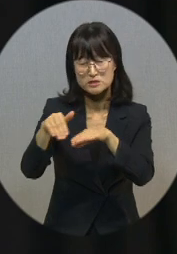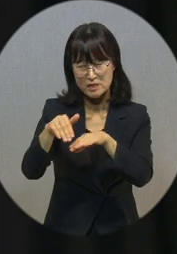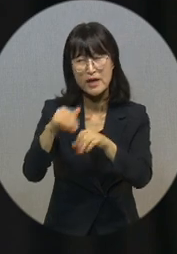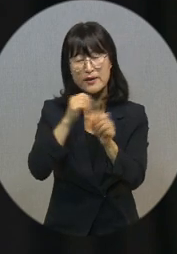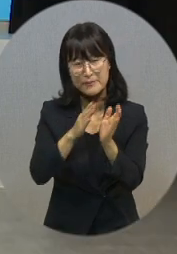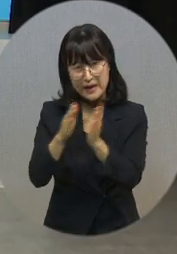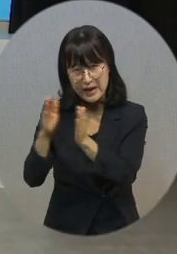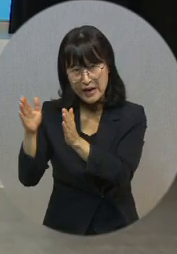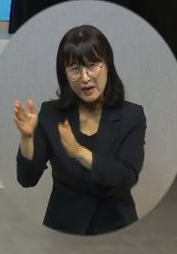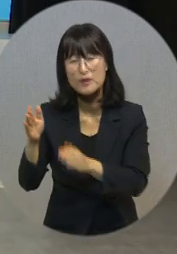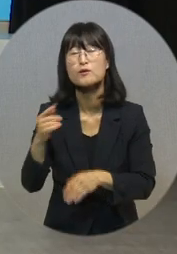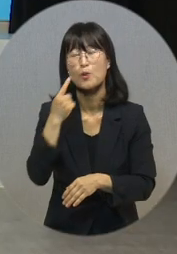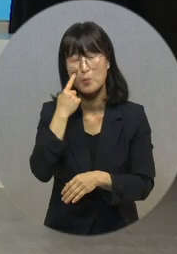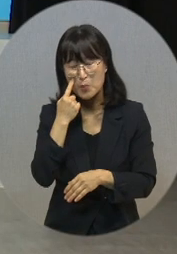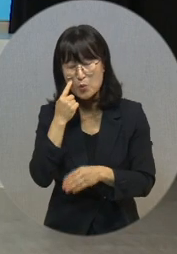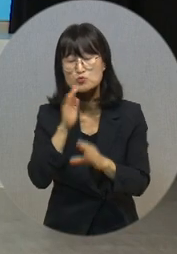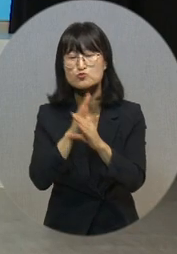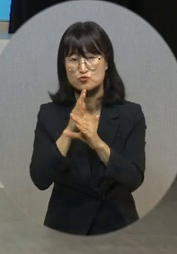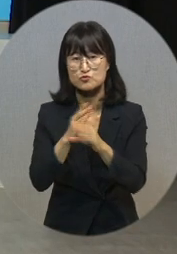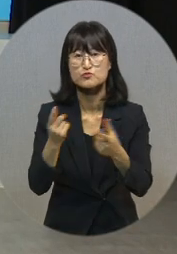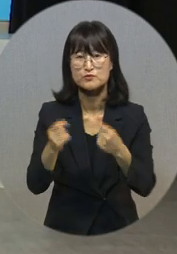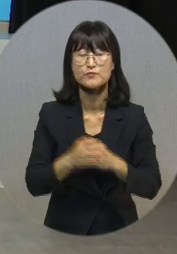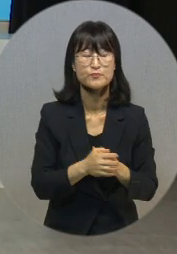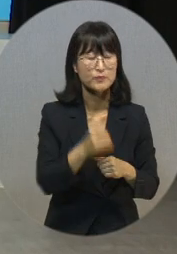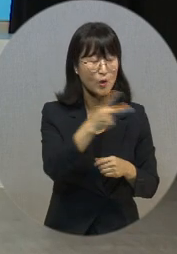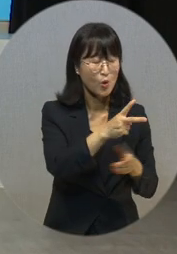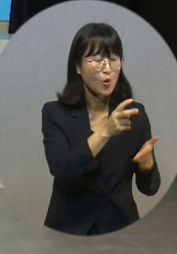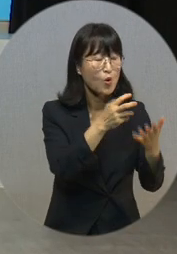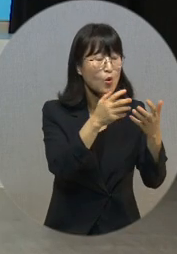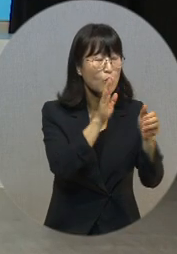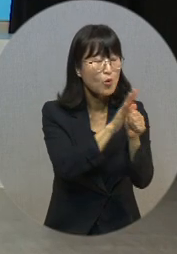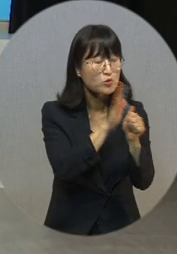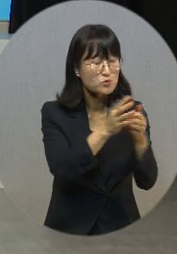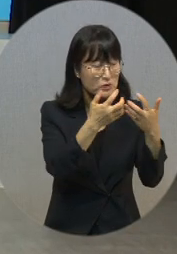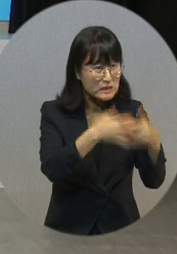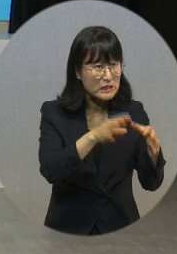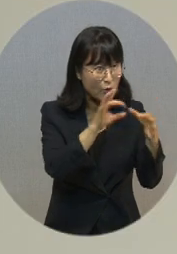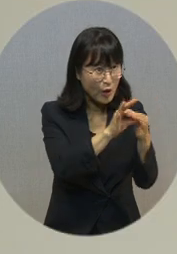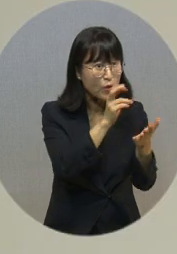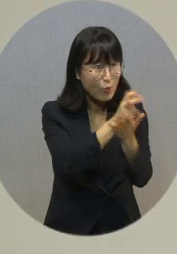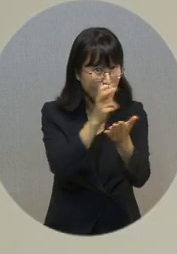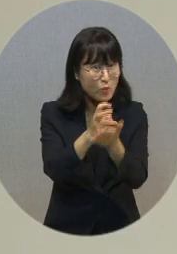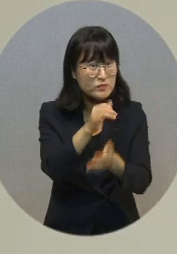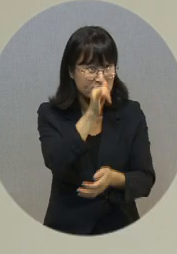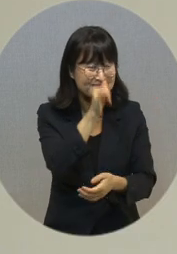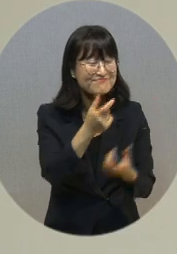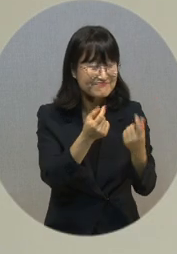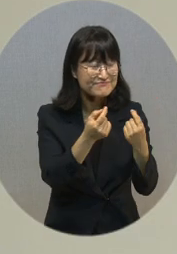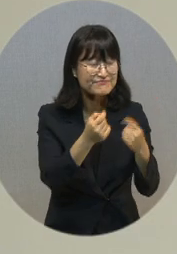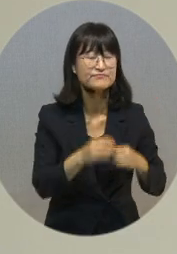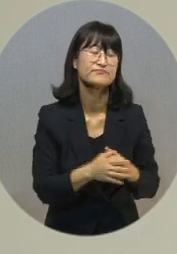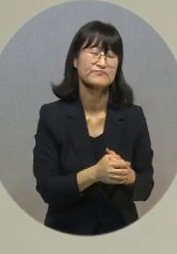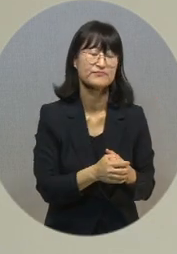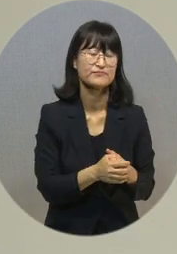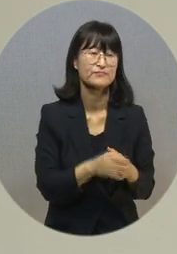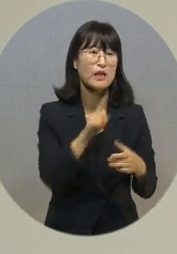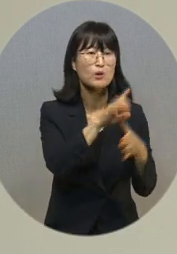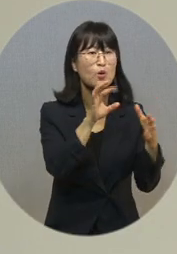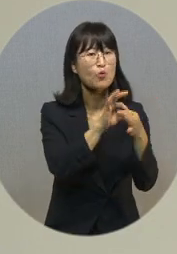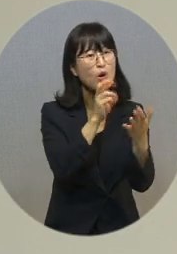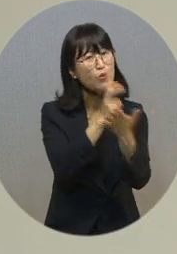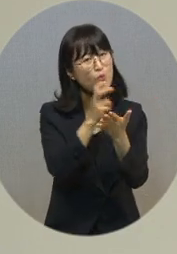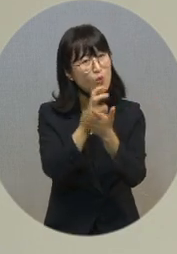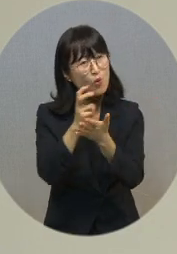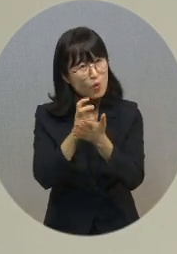있습니다. 네. 그리고 실제적으로 보조기기 관련된 법이 있잖아요. 네네. 예. 근데 한편으로 보면 이 관련된